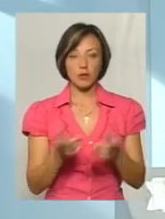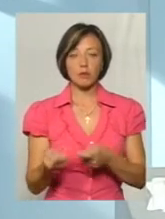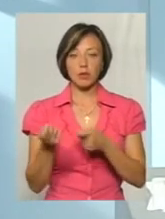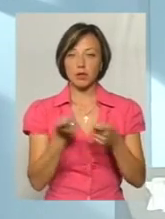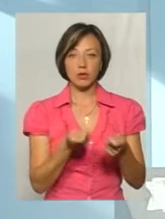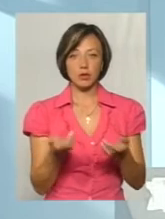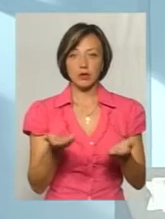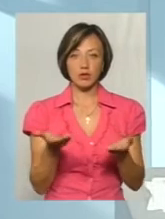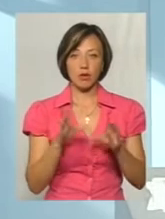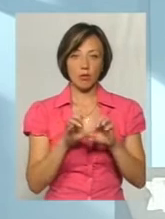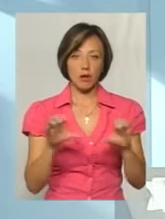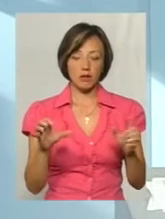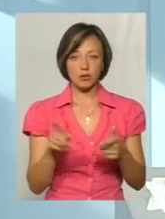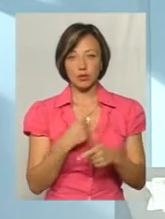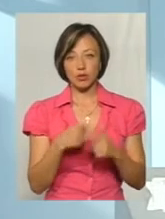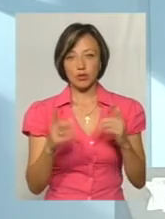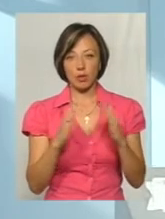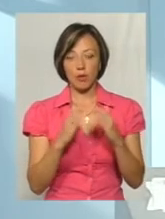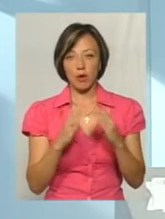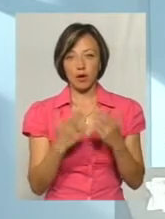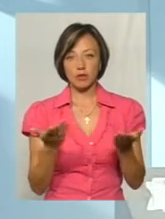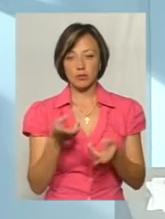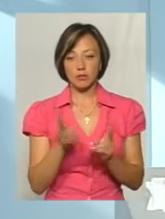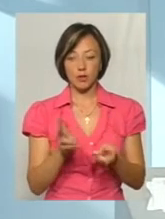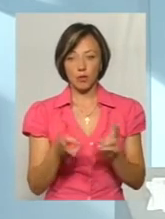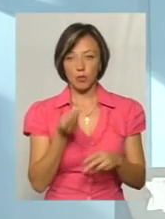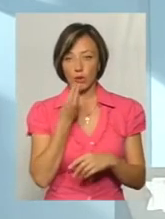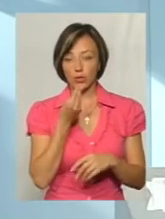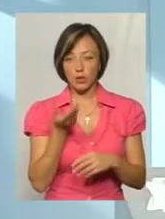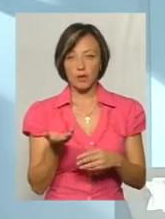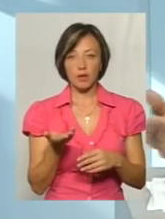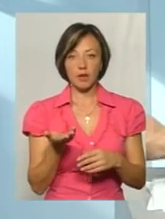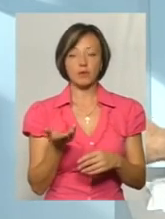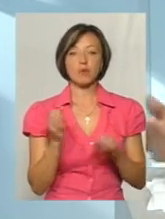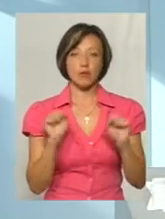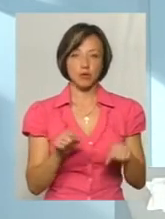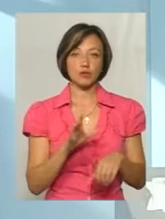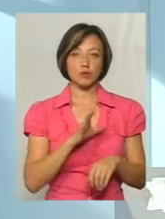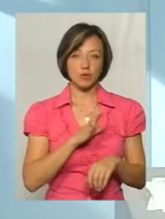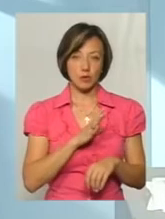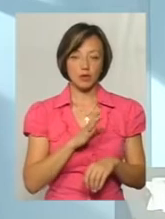його з якоюсь колбаскою чи домашніми продуктами. От, не виключено, що в нього